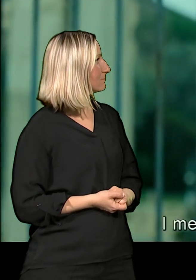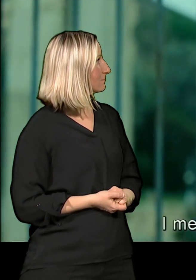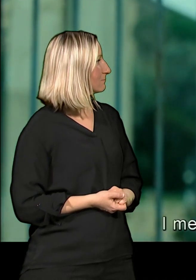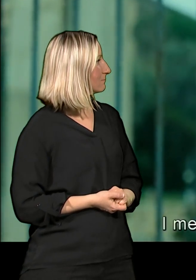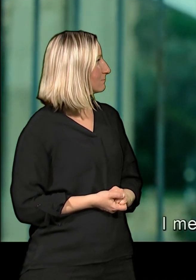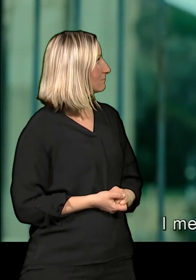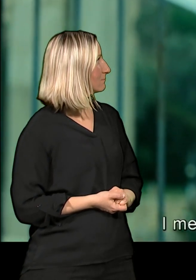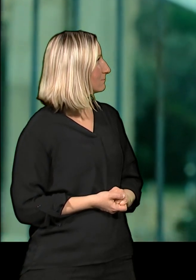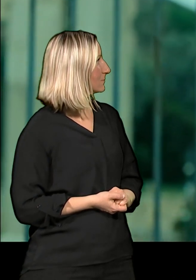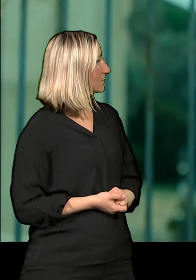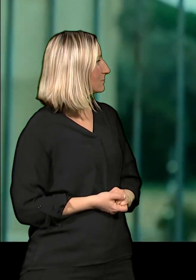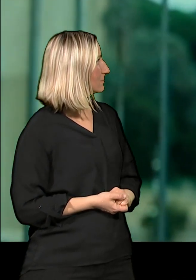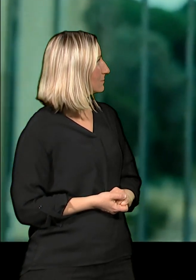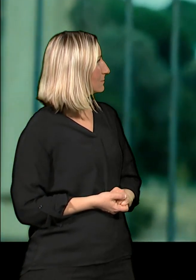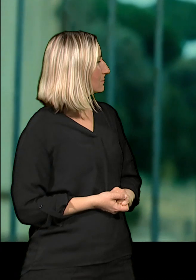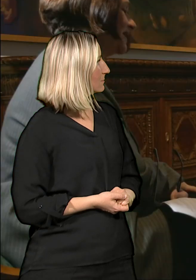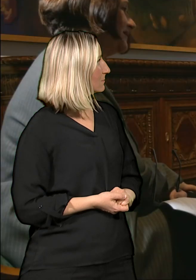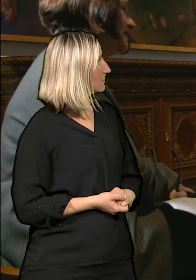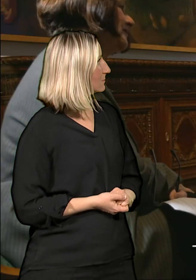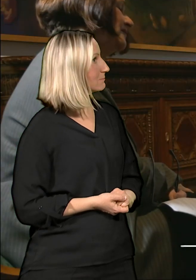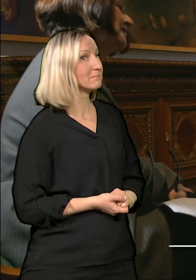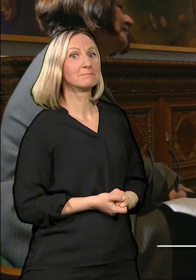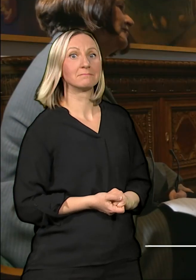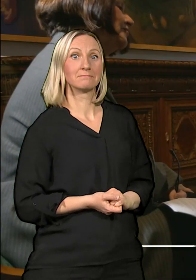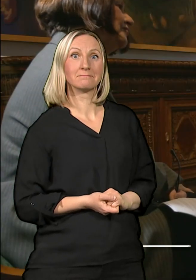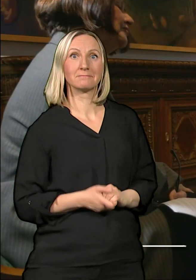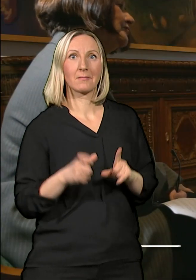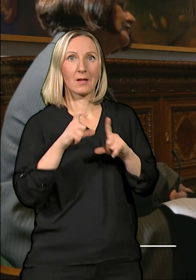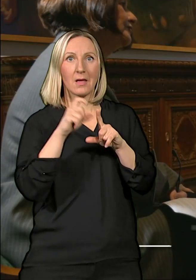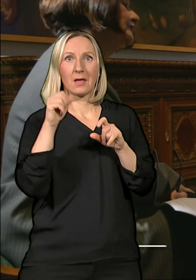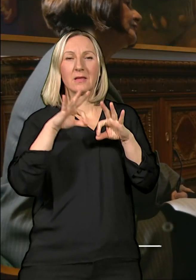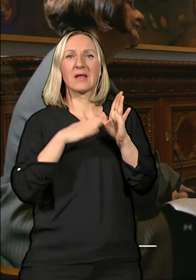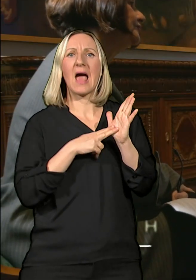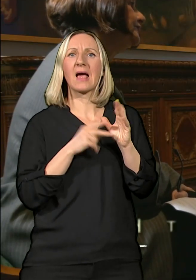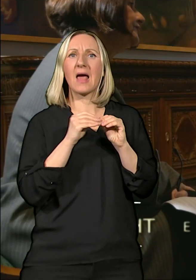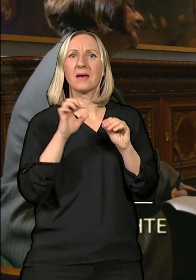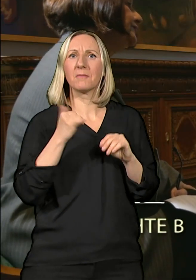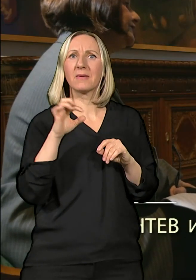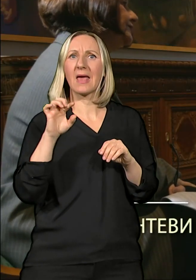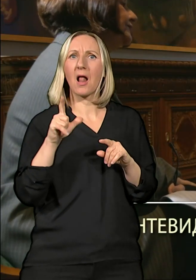I'm glad to see you two. Dragan Bjelogrlić je tu kao